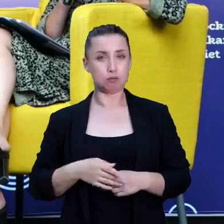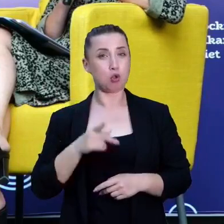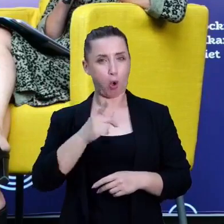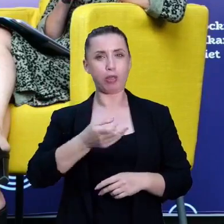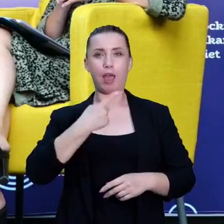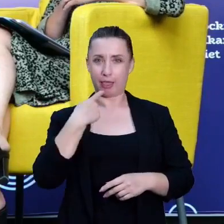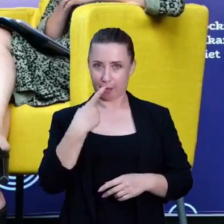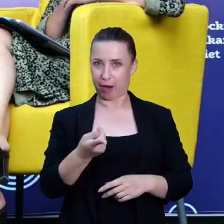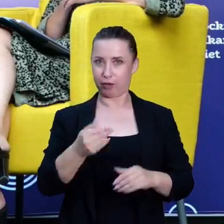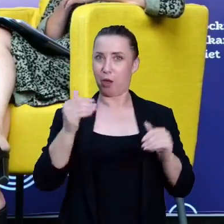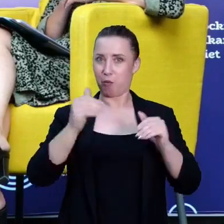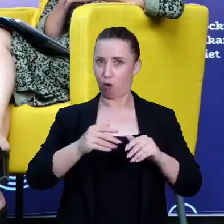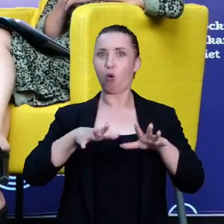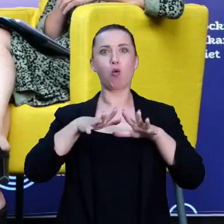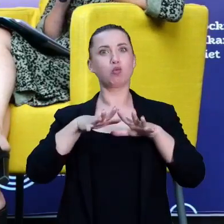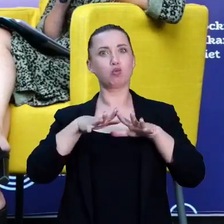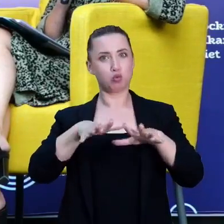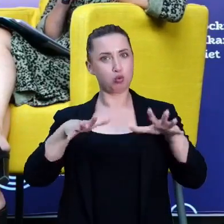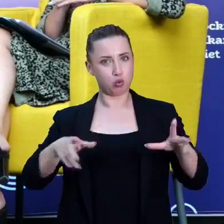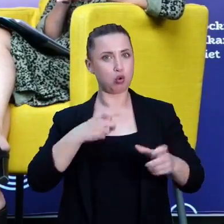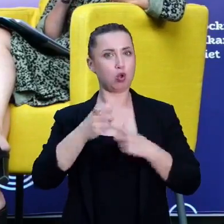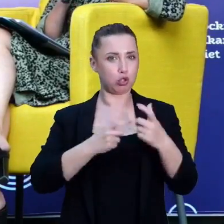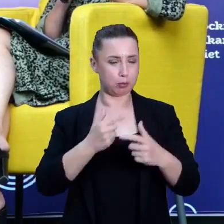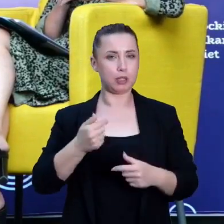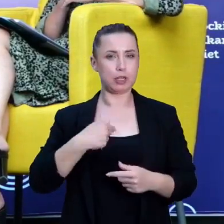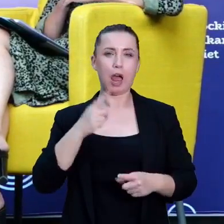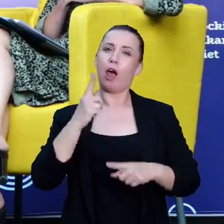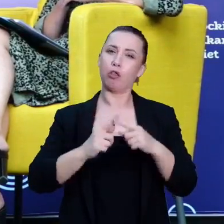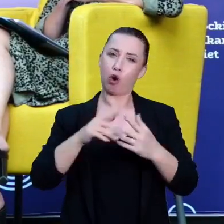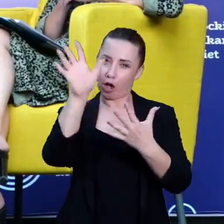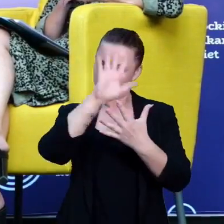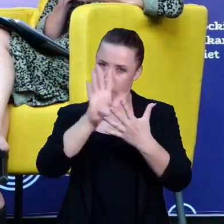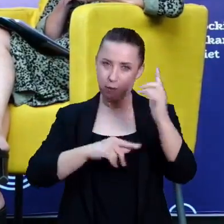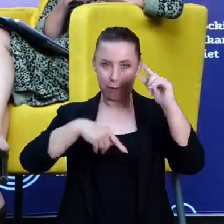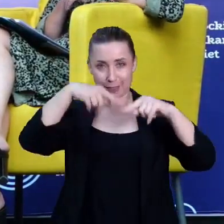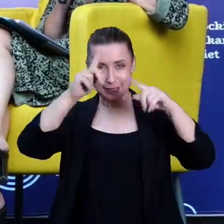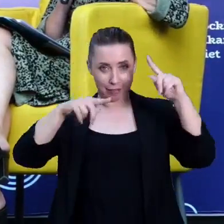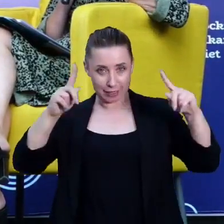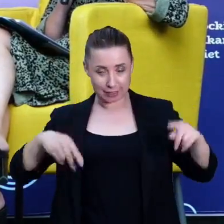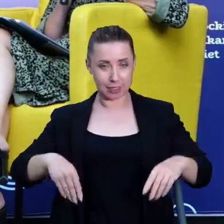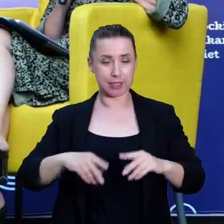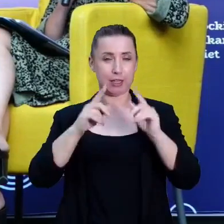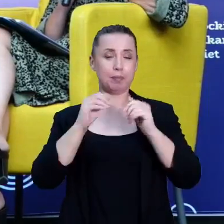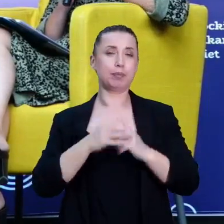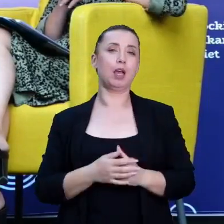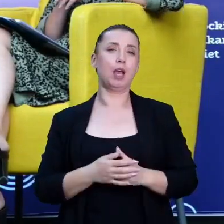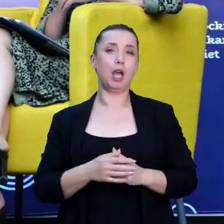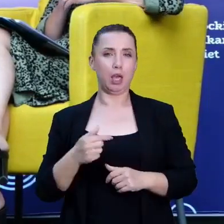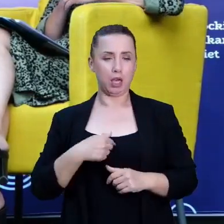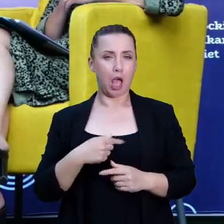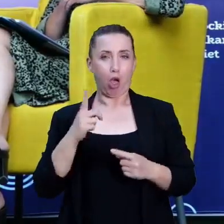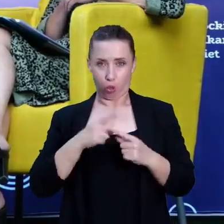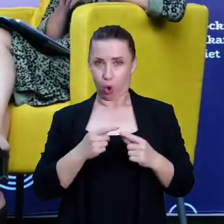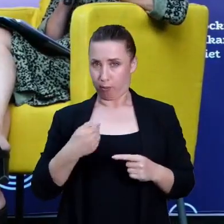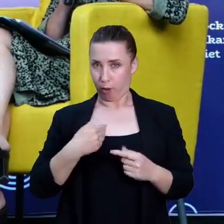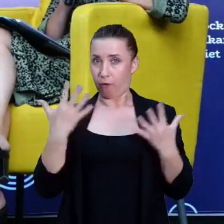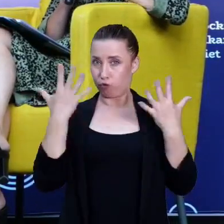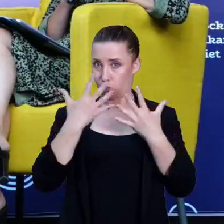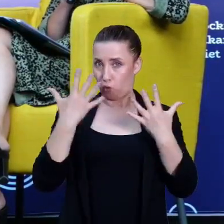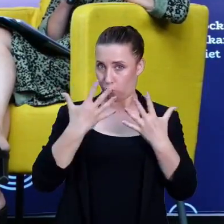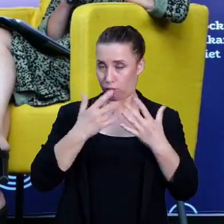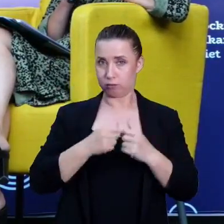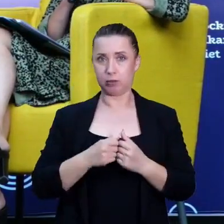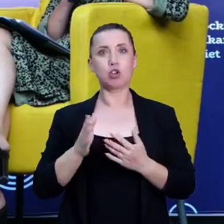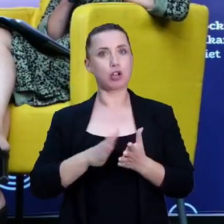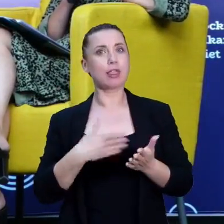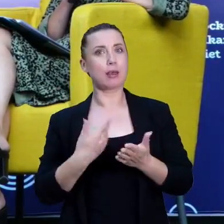naprawdę potrafią zdziałać wiele. Ja trochę czytałam jakichś takich statystyk naukowych i powiem wam szczerze, że sama byłam zaskoczona. Na przykład